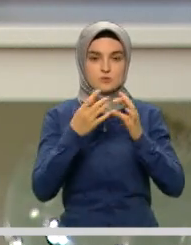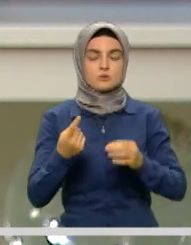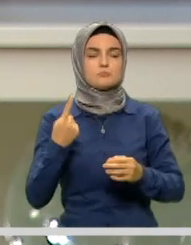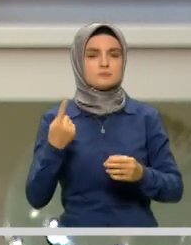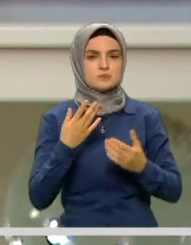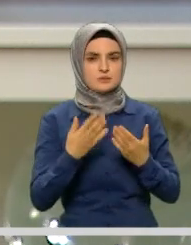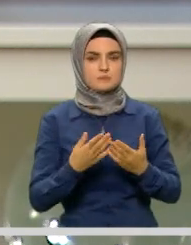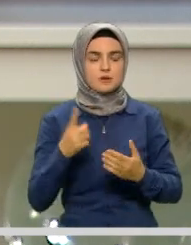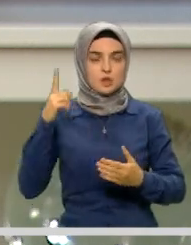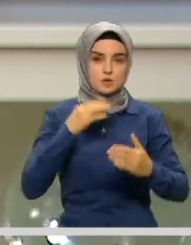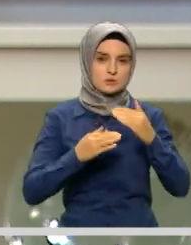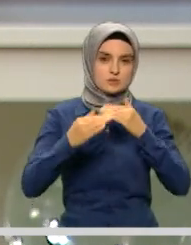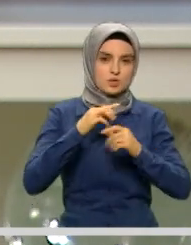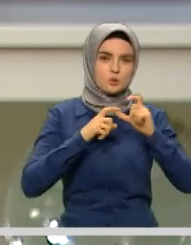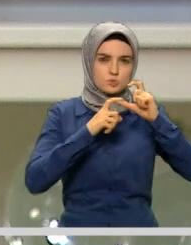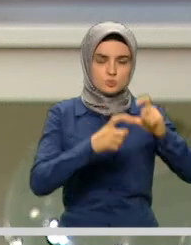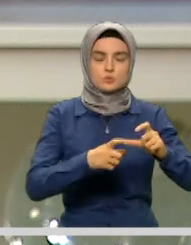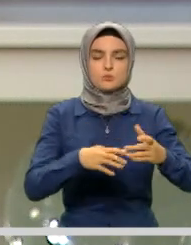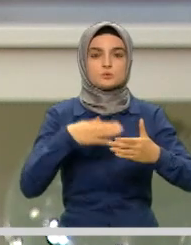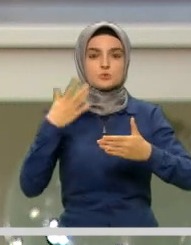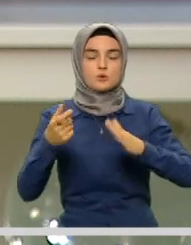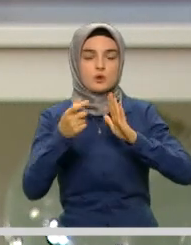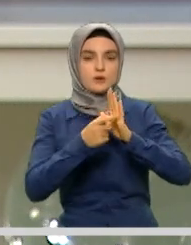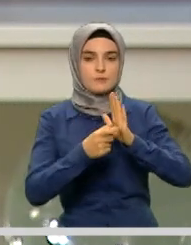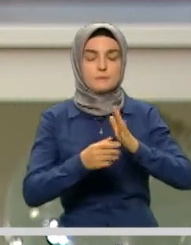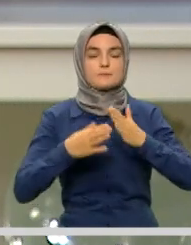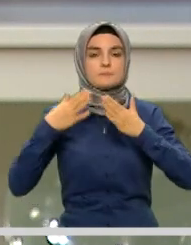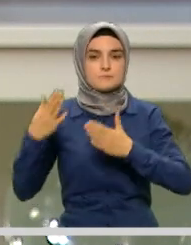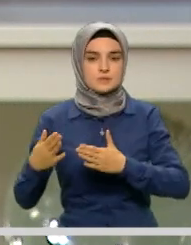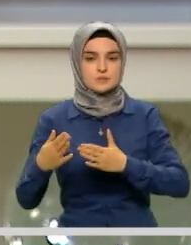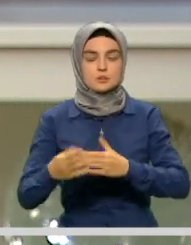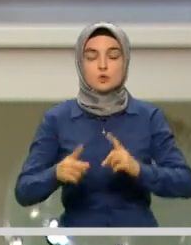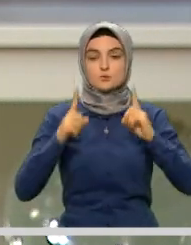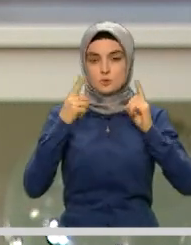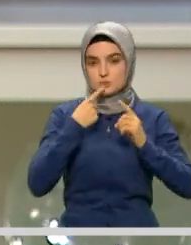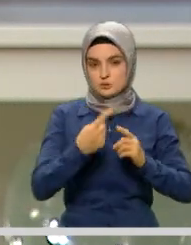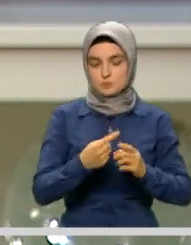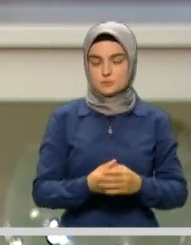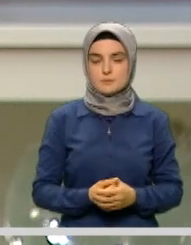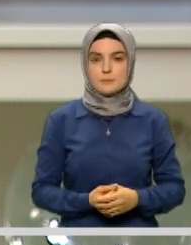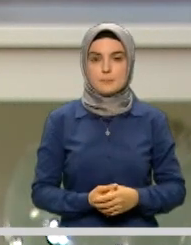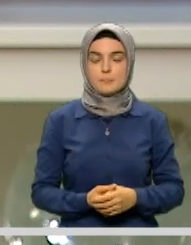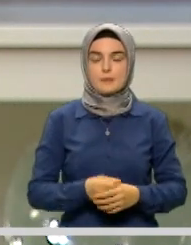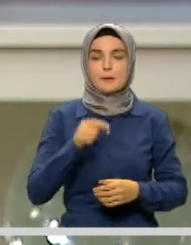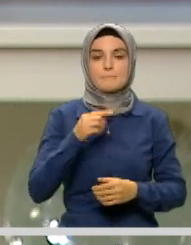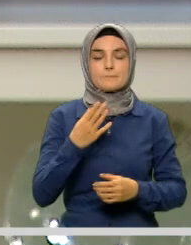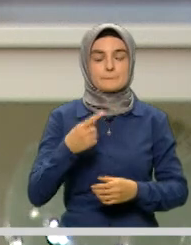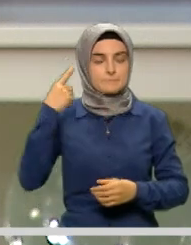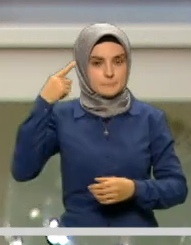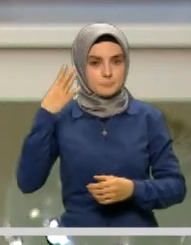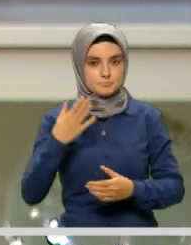Allah-u Teala'ya sorar gibi oluyor. Sonra ayetin peşinden bir pişmanlıkla hemen tövbe ediyor. Evet. Harun Hocam ben burada hep şeyi